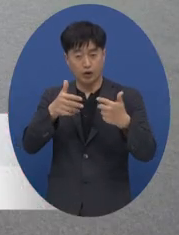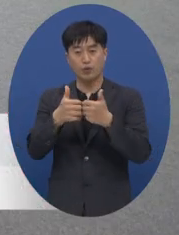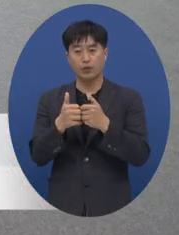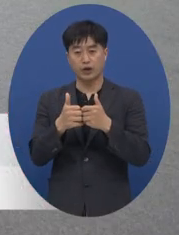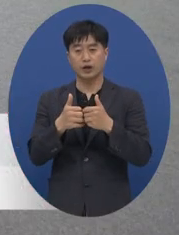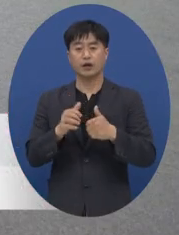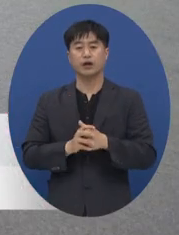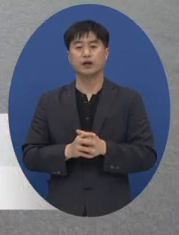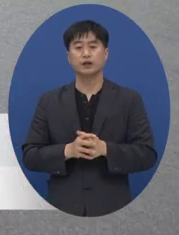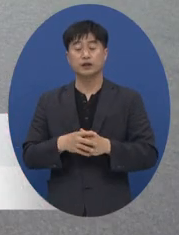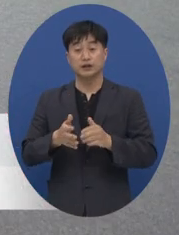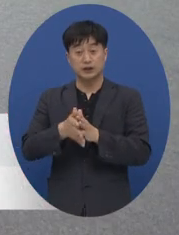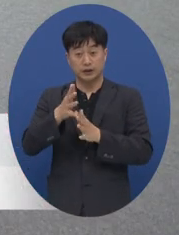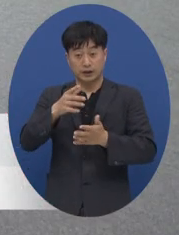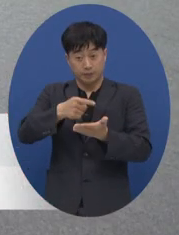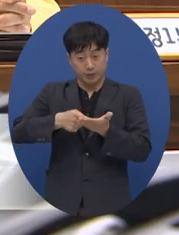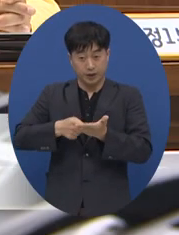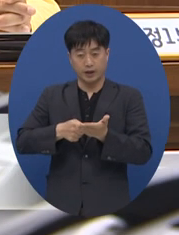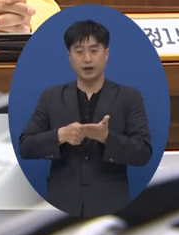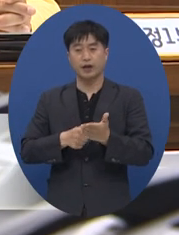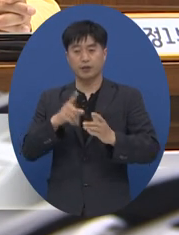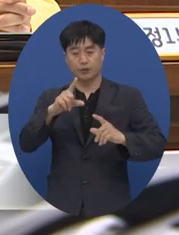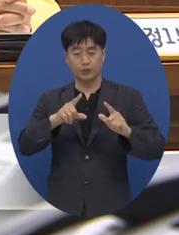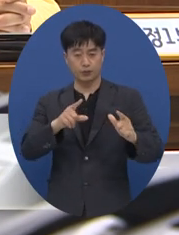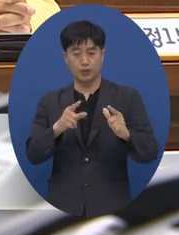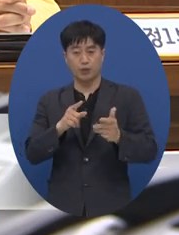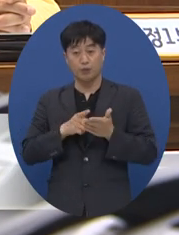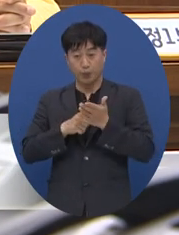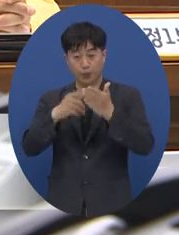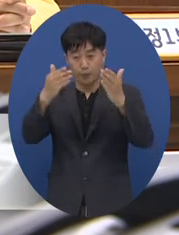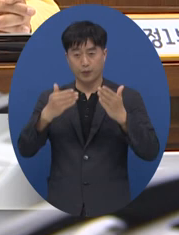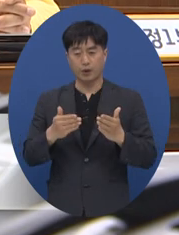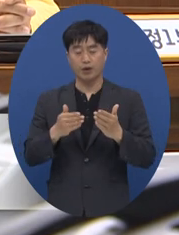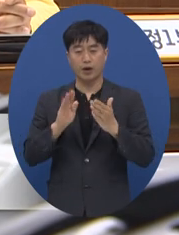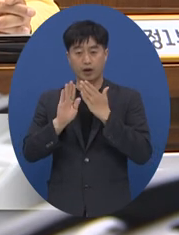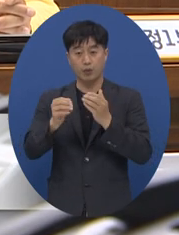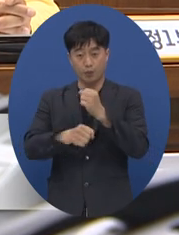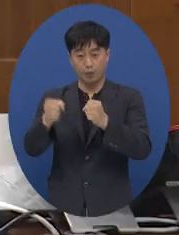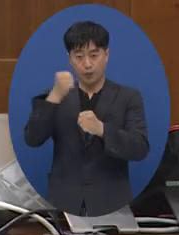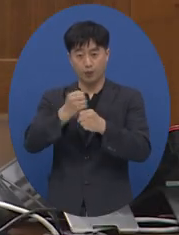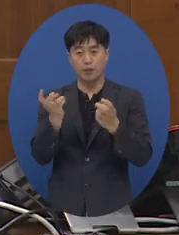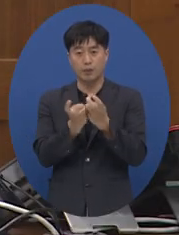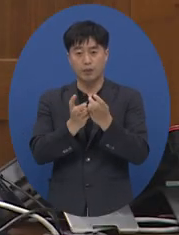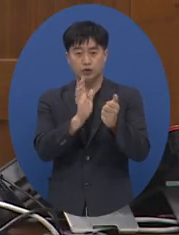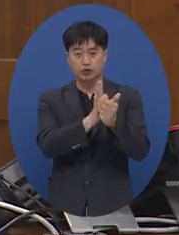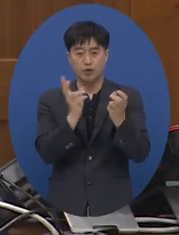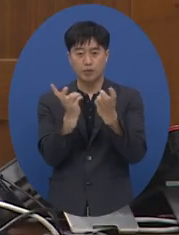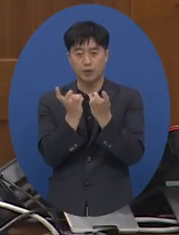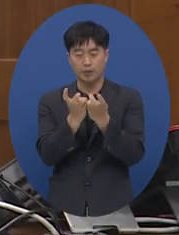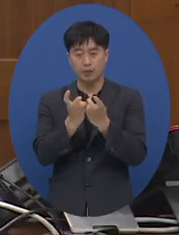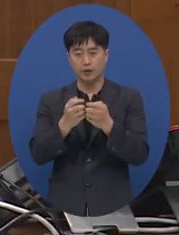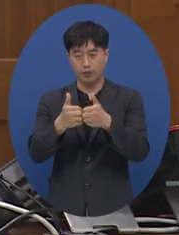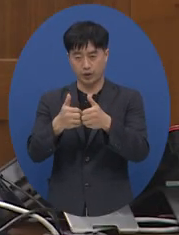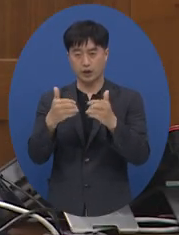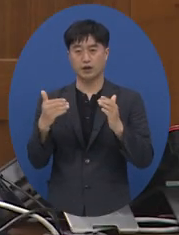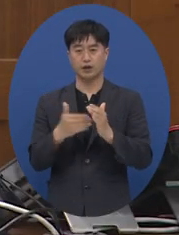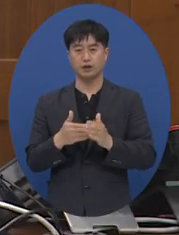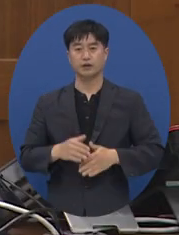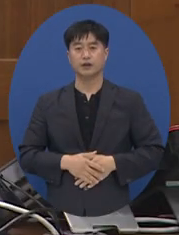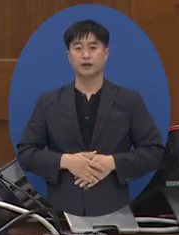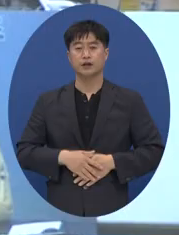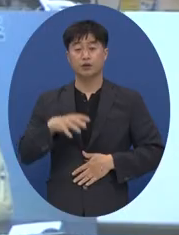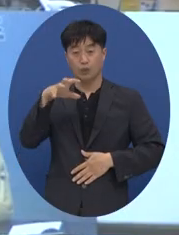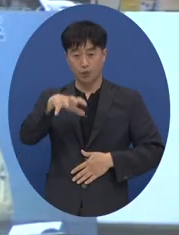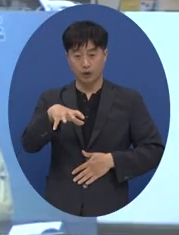주재해 시군의 피해 상황을 보고받고 향후 복구 대책과 지원 방안 등을 논의했습니다.